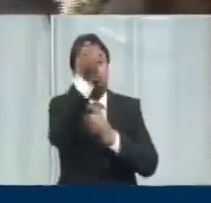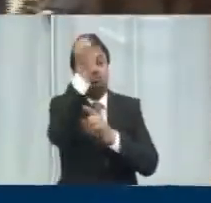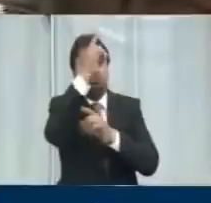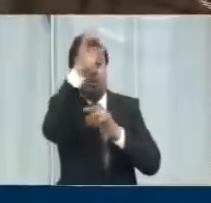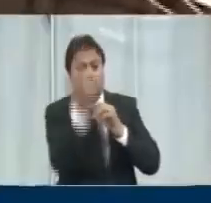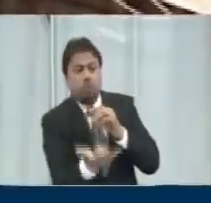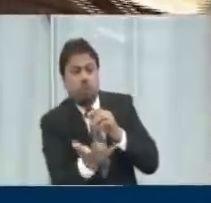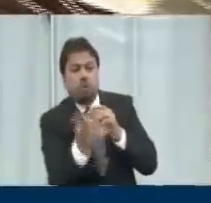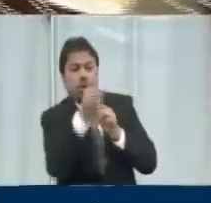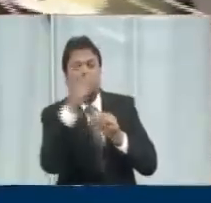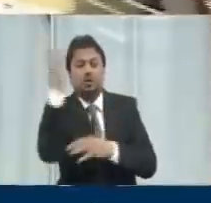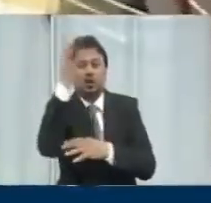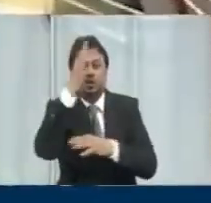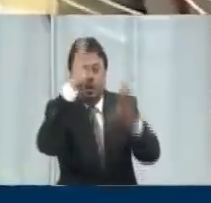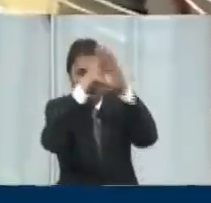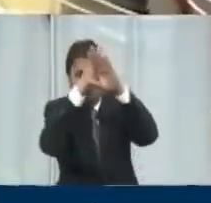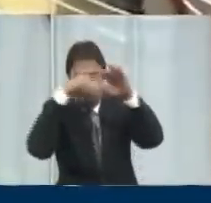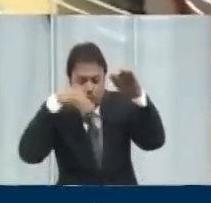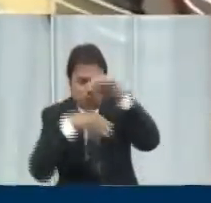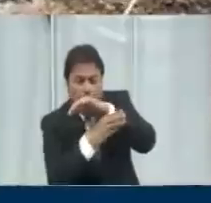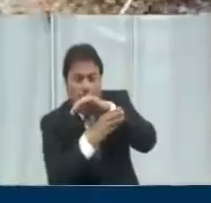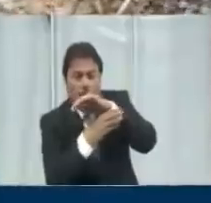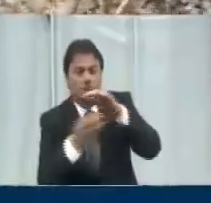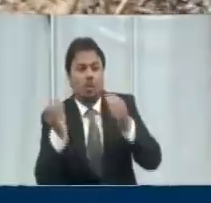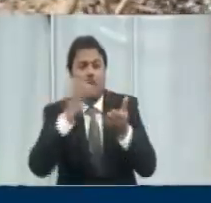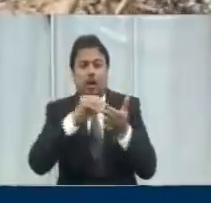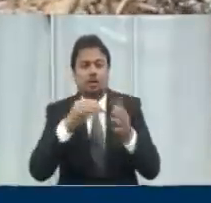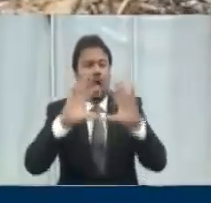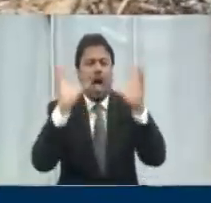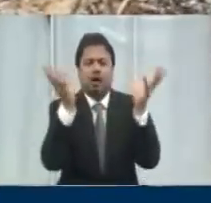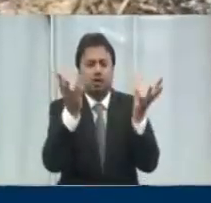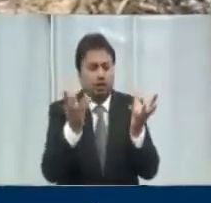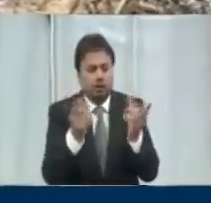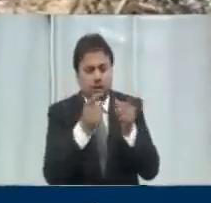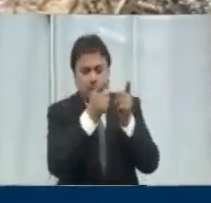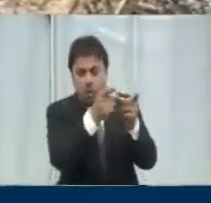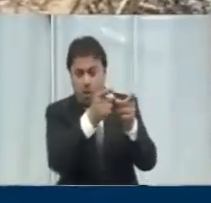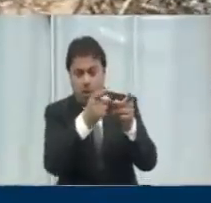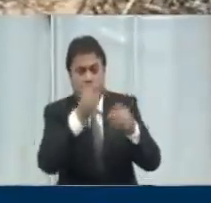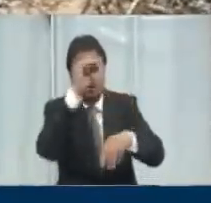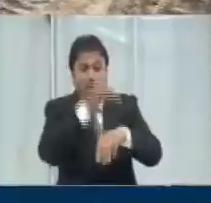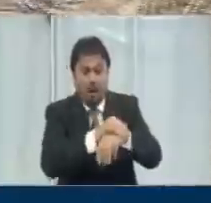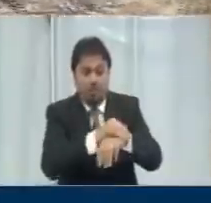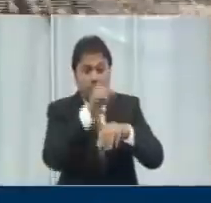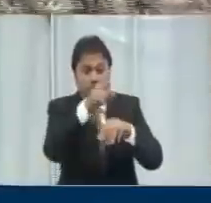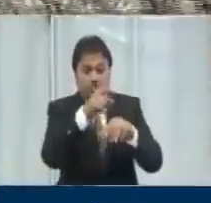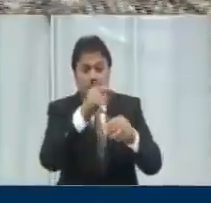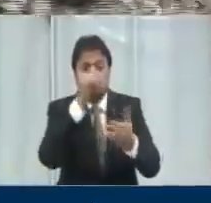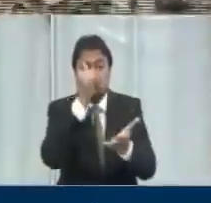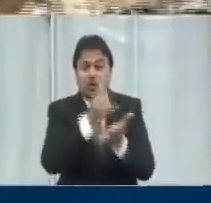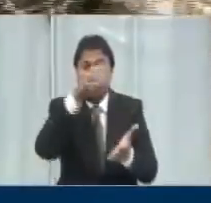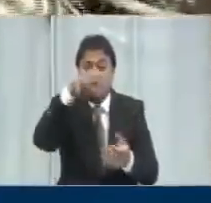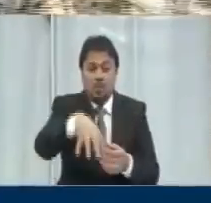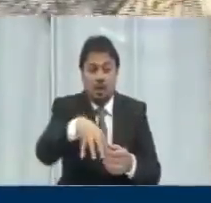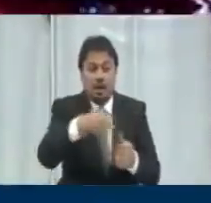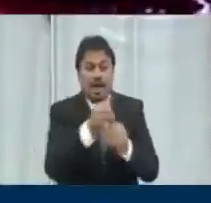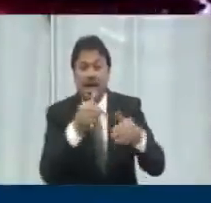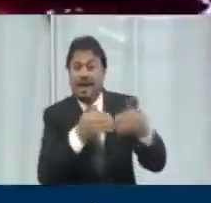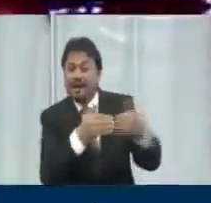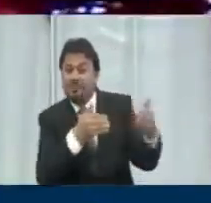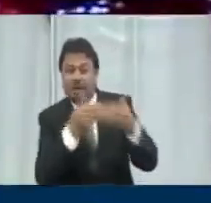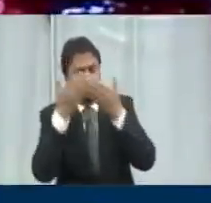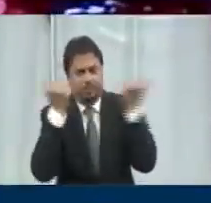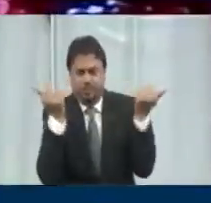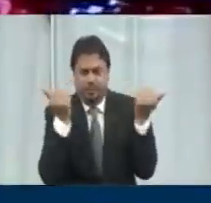الأدغال ولم يكن هنالك يعني أي شيء يعني يبين أنه هذا المكان من مساحة قريبة